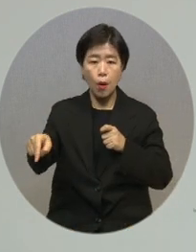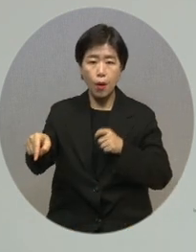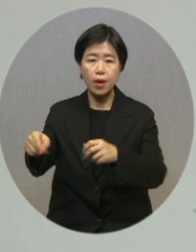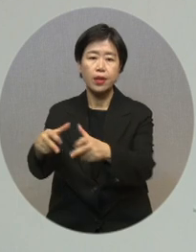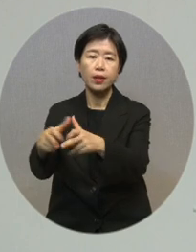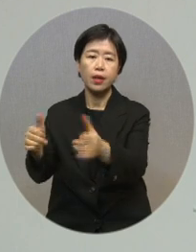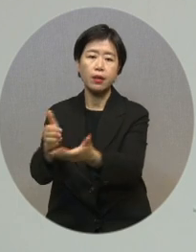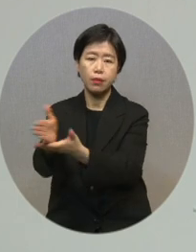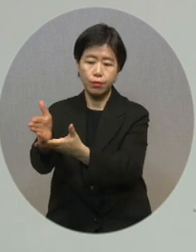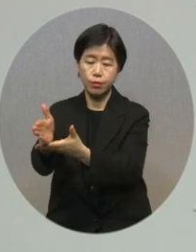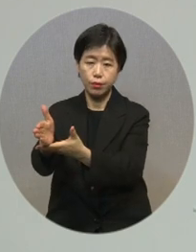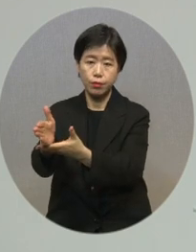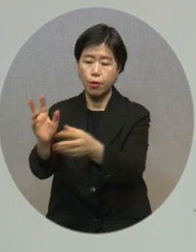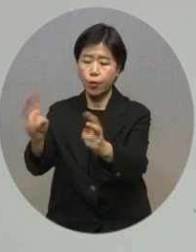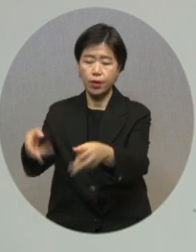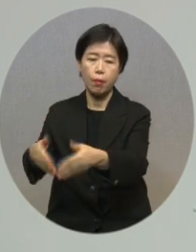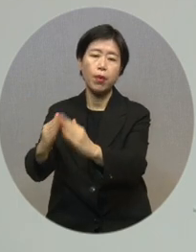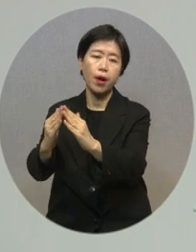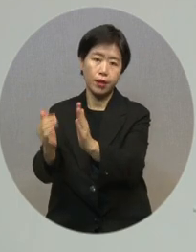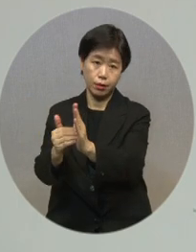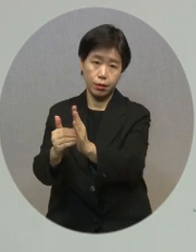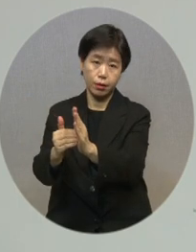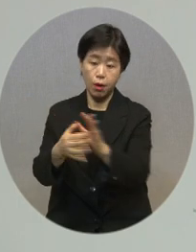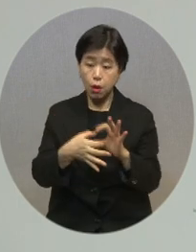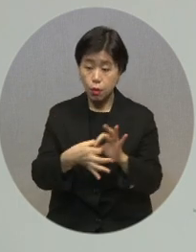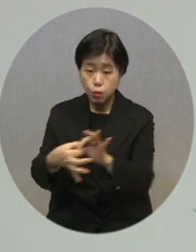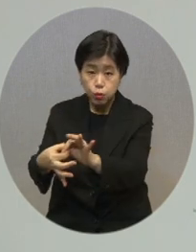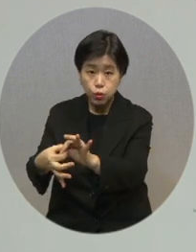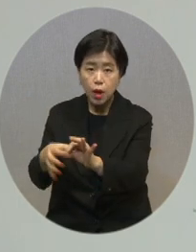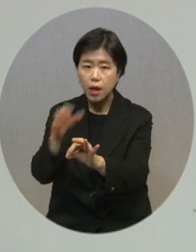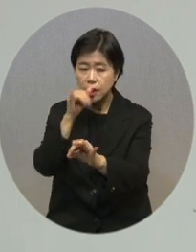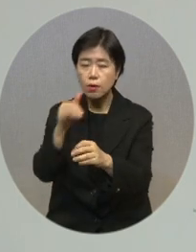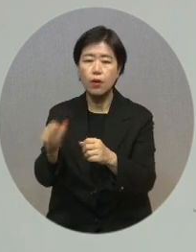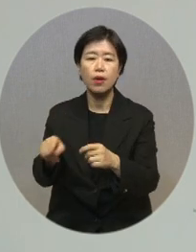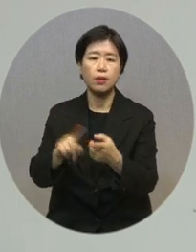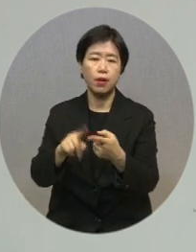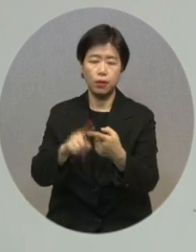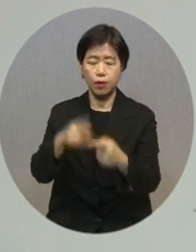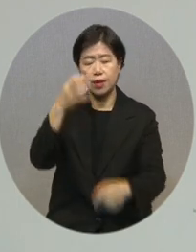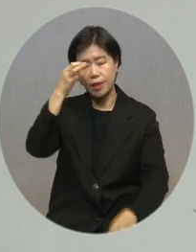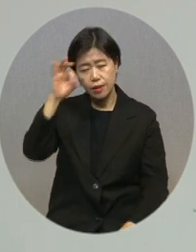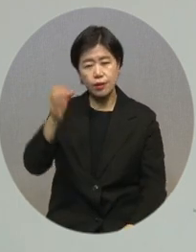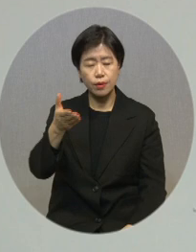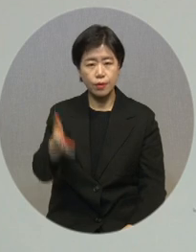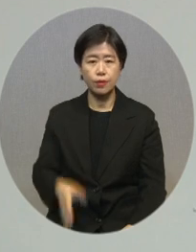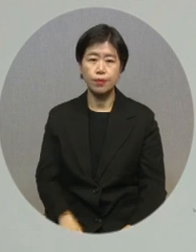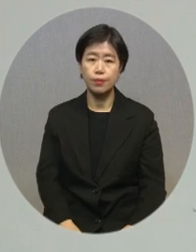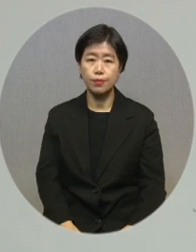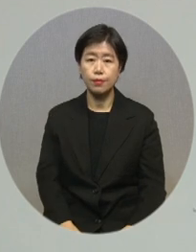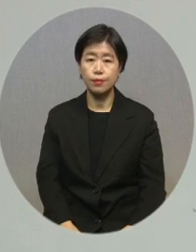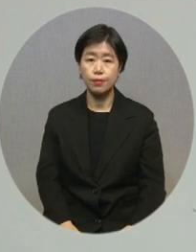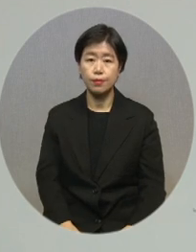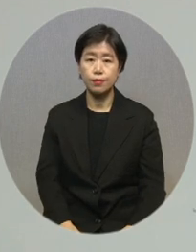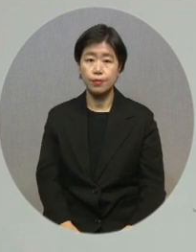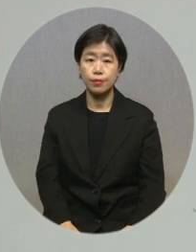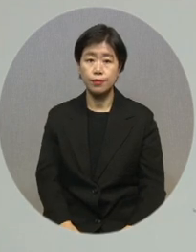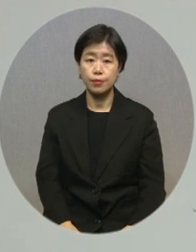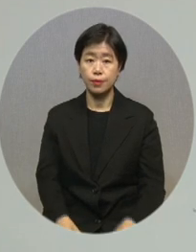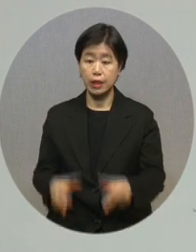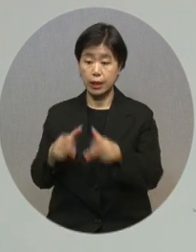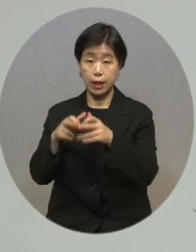그 민간인 저기 장애인 아닌 분들도 몇 명씩 배치가 돼서 그렇게 해갖고